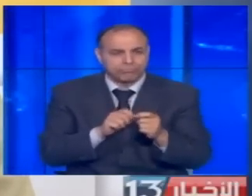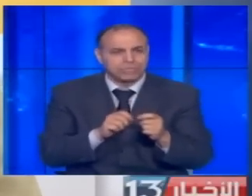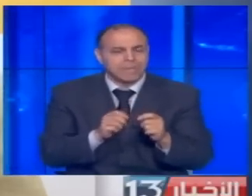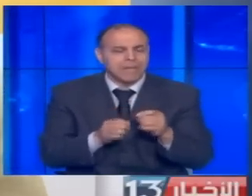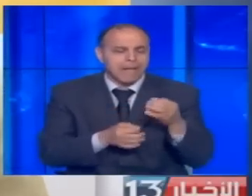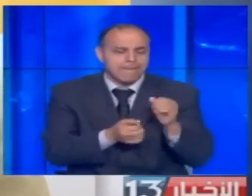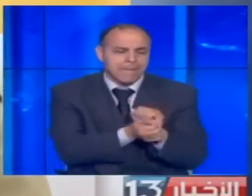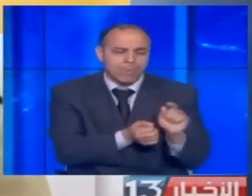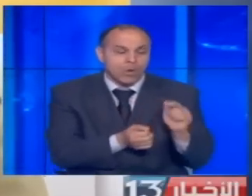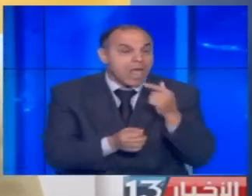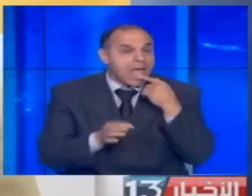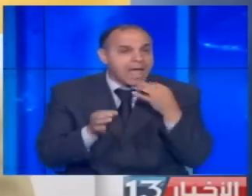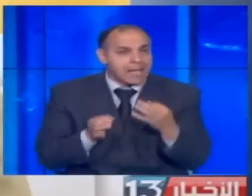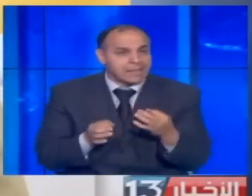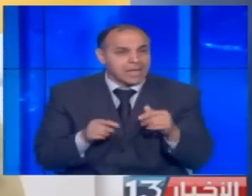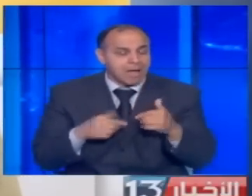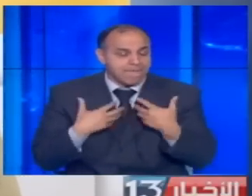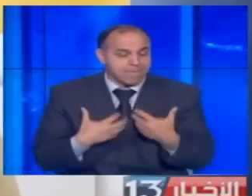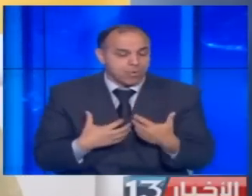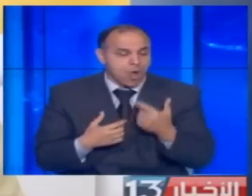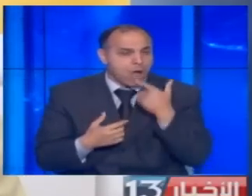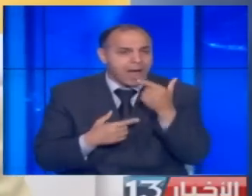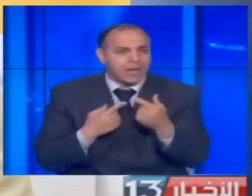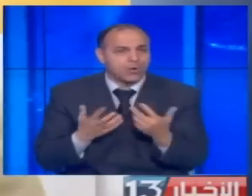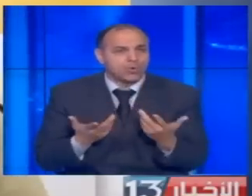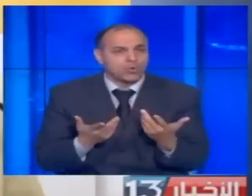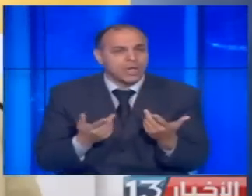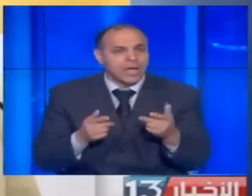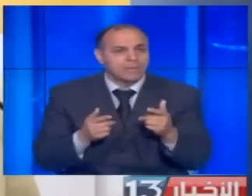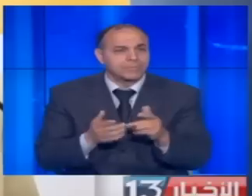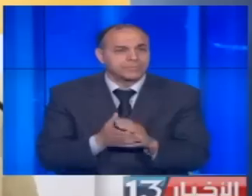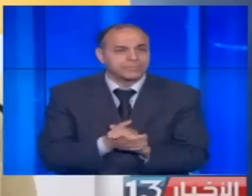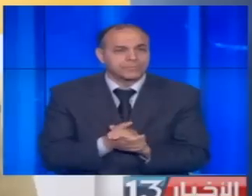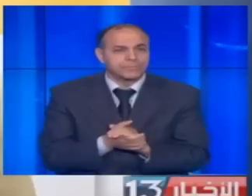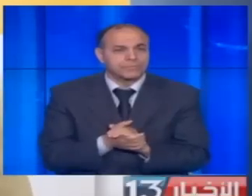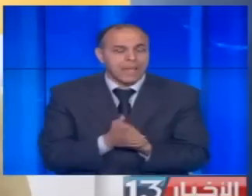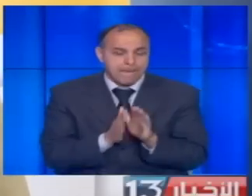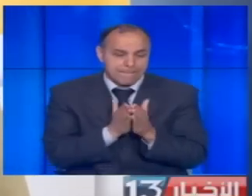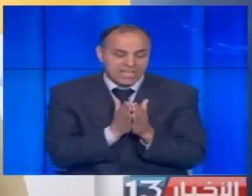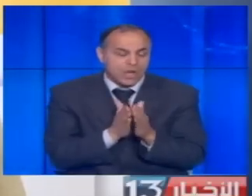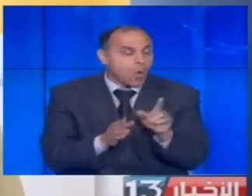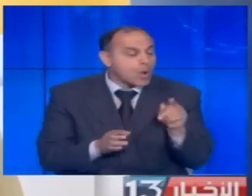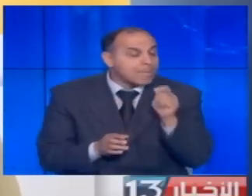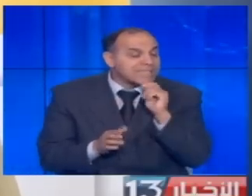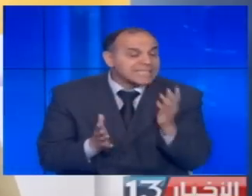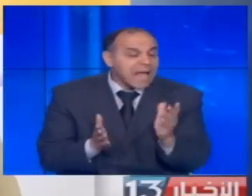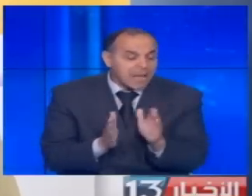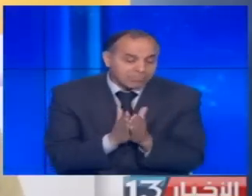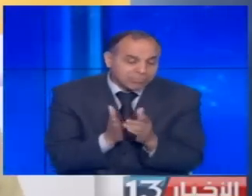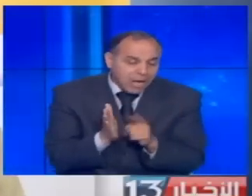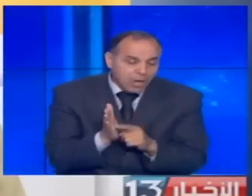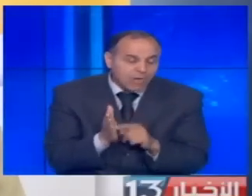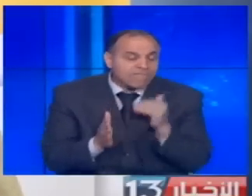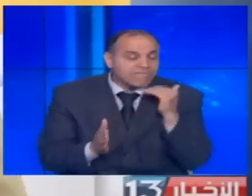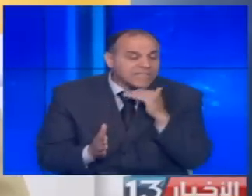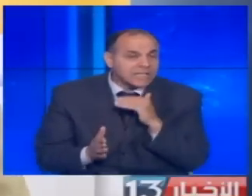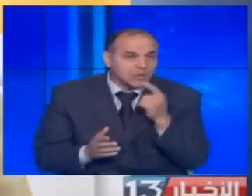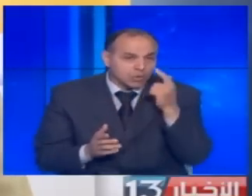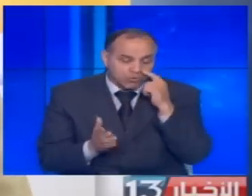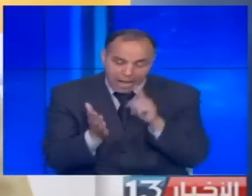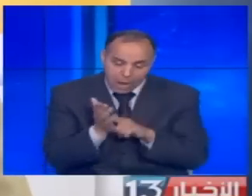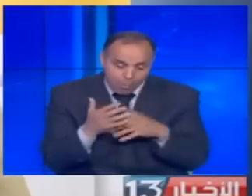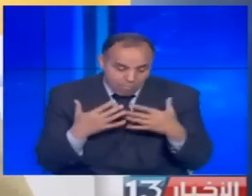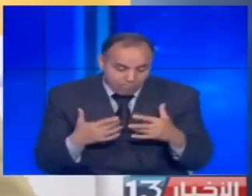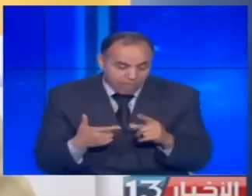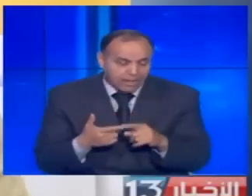الجزائيه لكن احنا ما بين من الترويج حتى تصدر اه اه المجله كامله على وجه الصوره عن خرجوا قانون